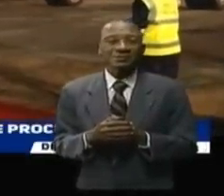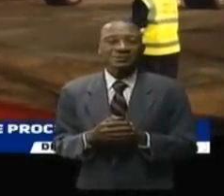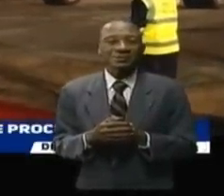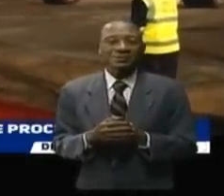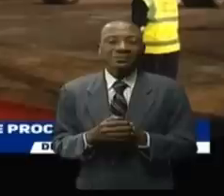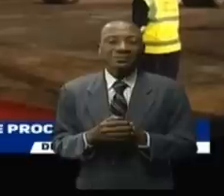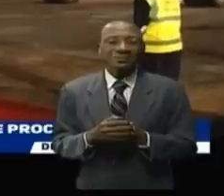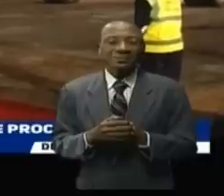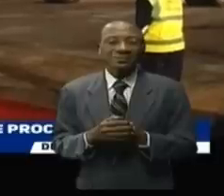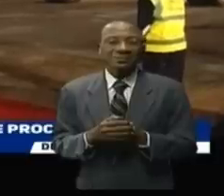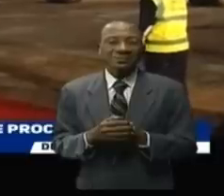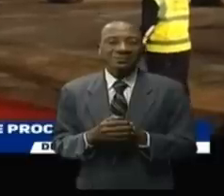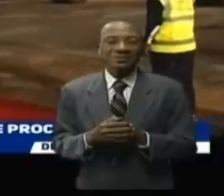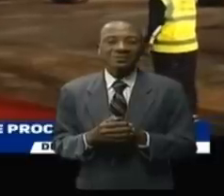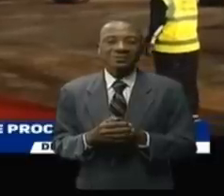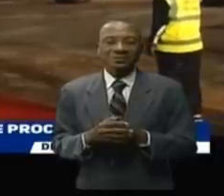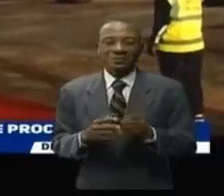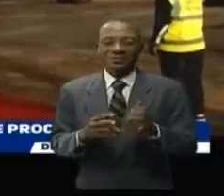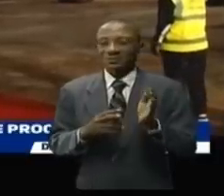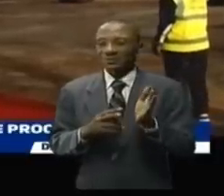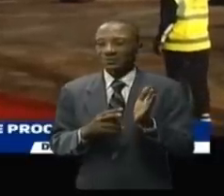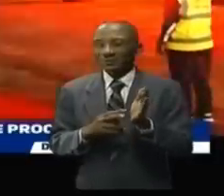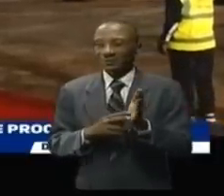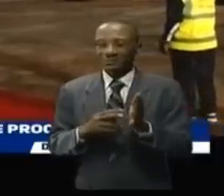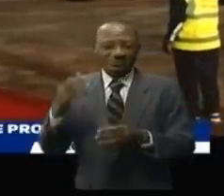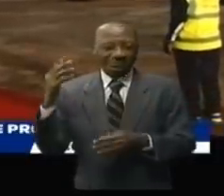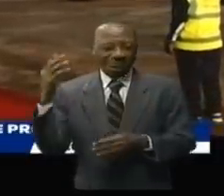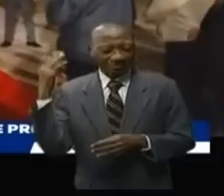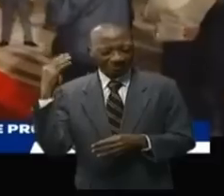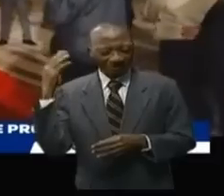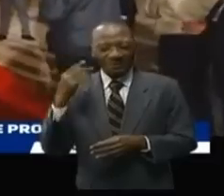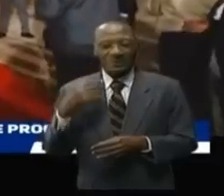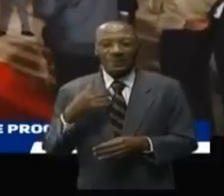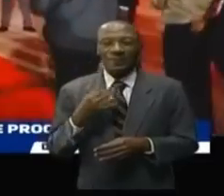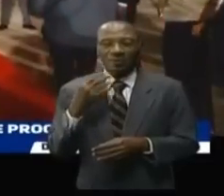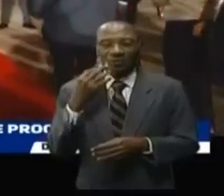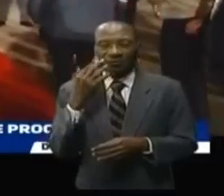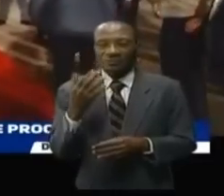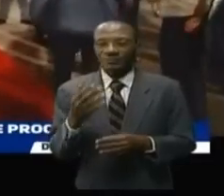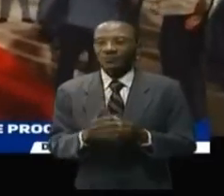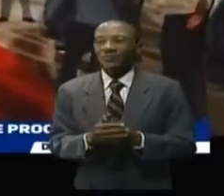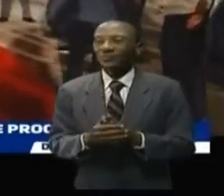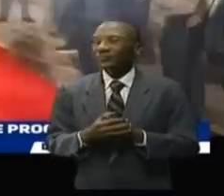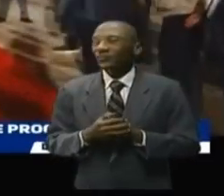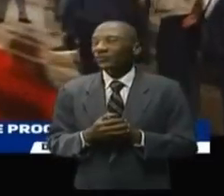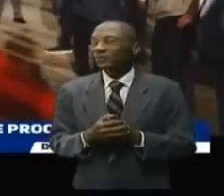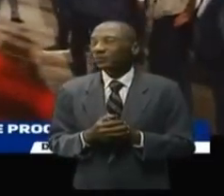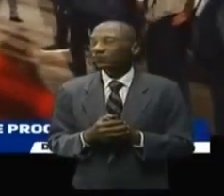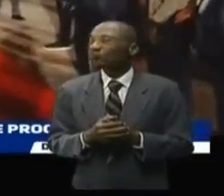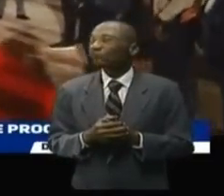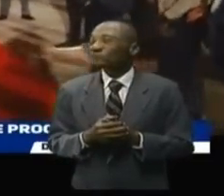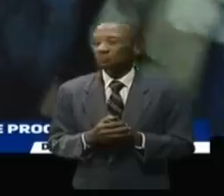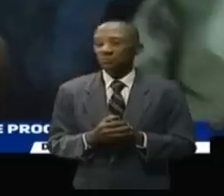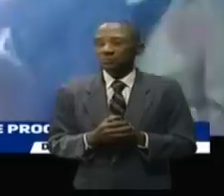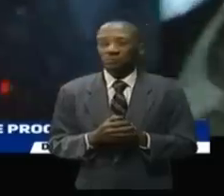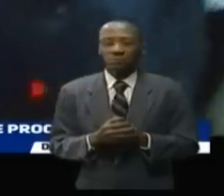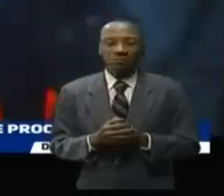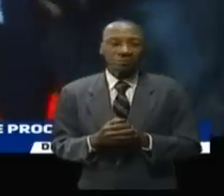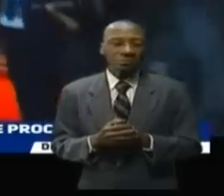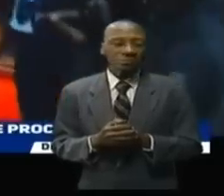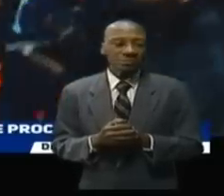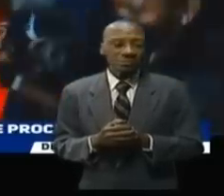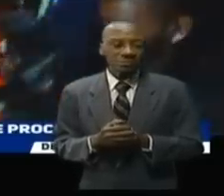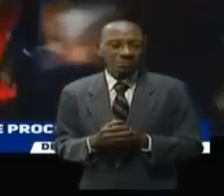Ruto, a atterri à l'aéroport international d'Injili. À sa descente d'avion, le président kényan a